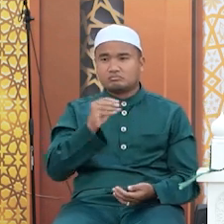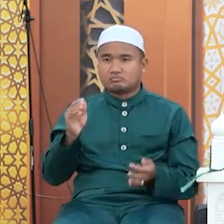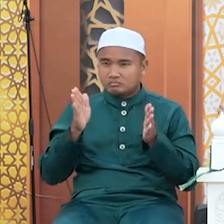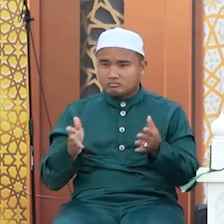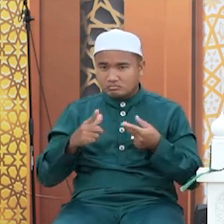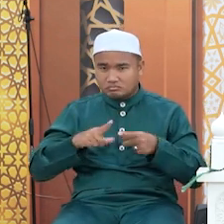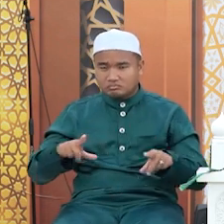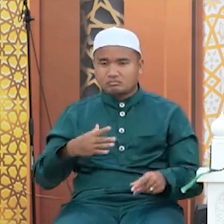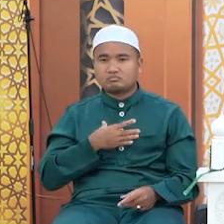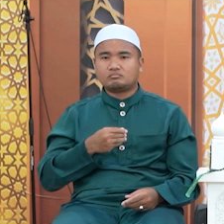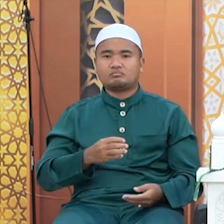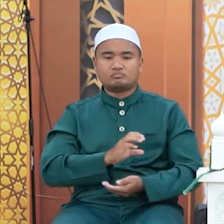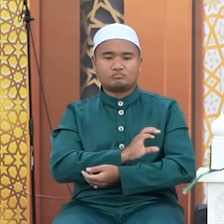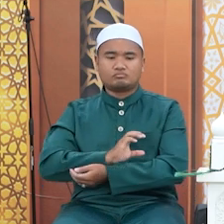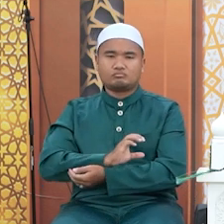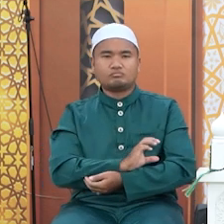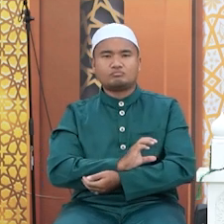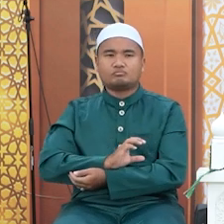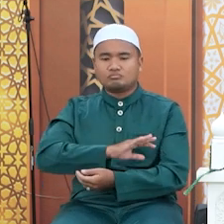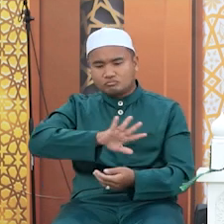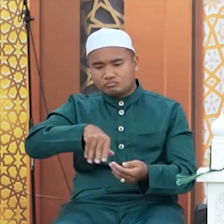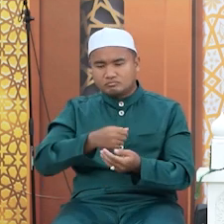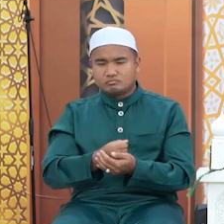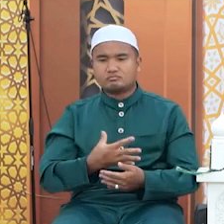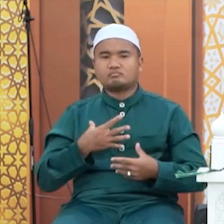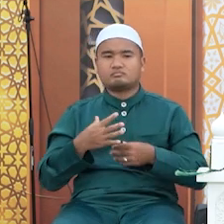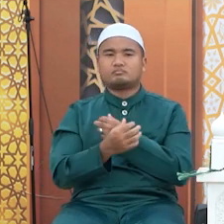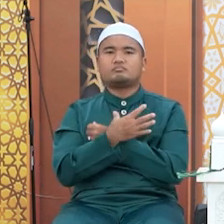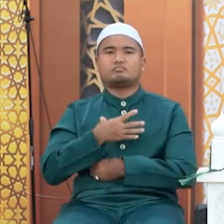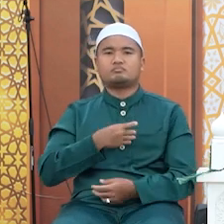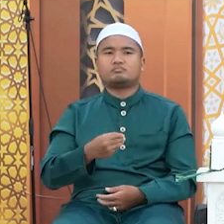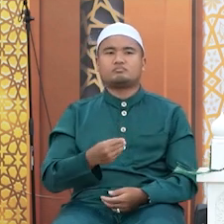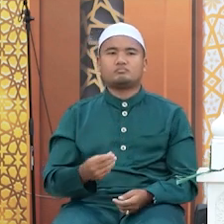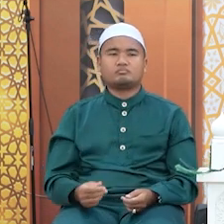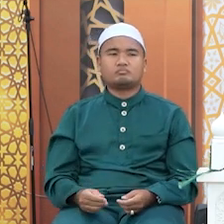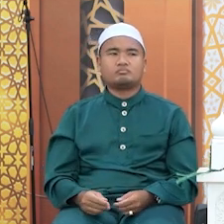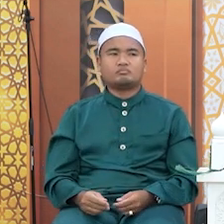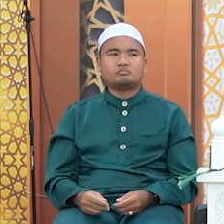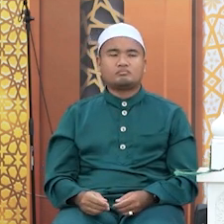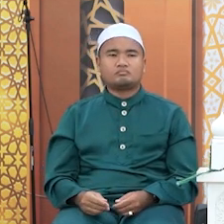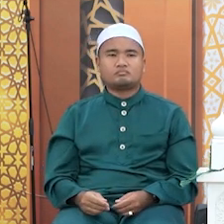suka, cucu suka, cici suka, pakat mari penuh. Ada tak kita tengok macam? Ada.